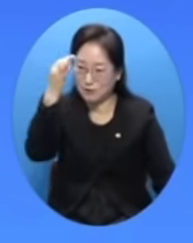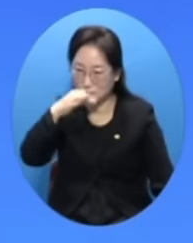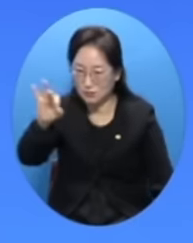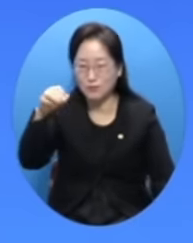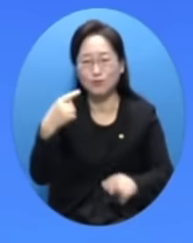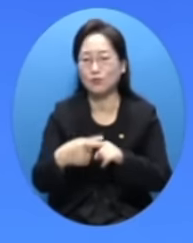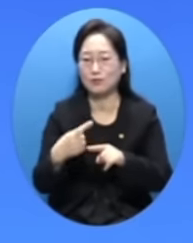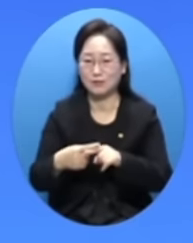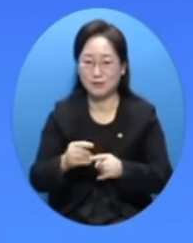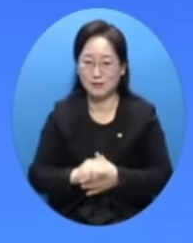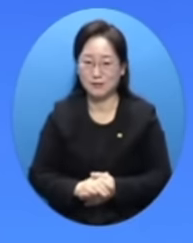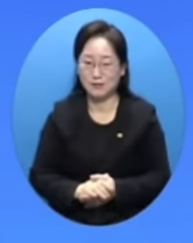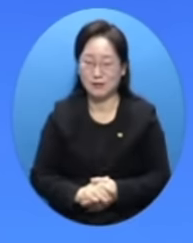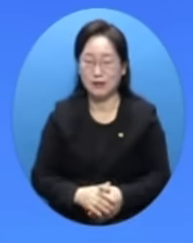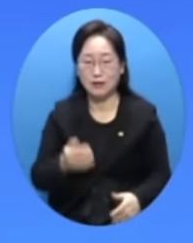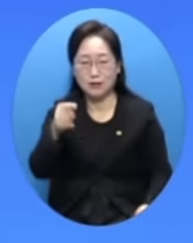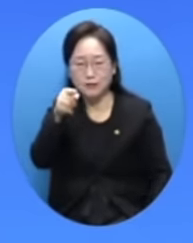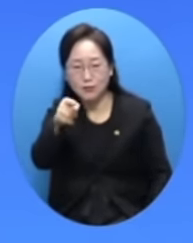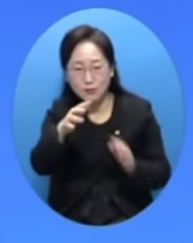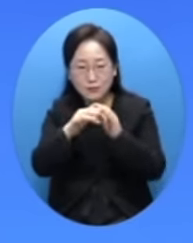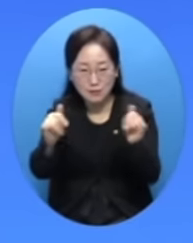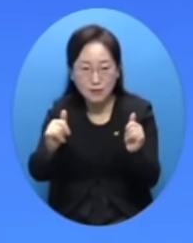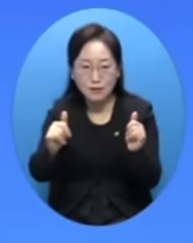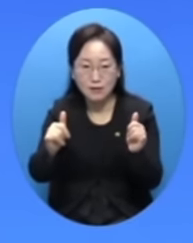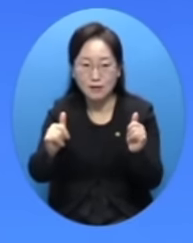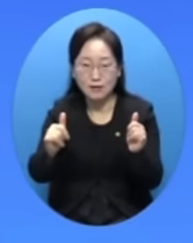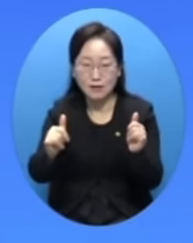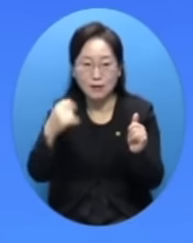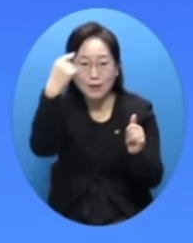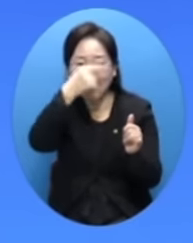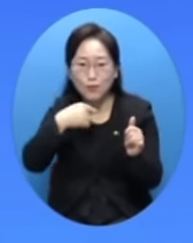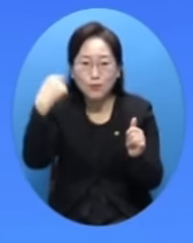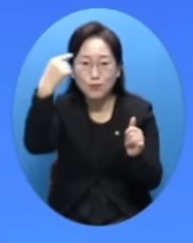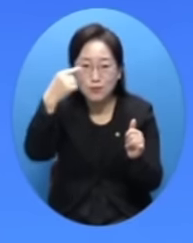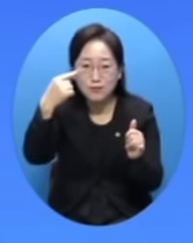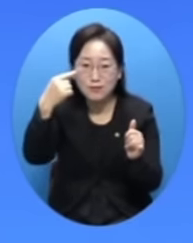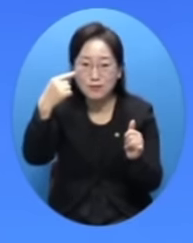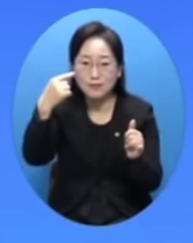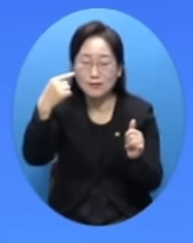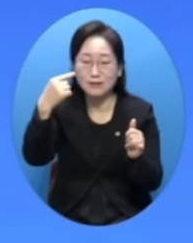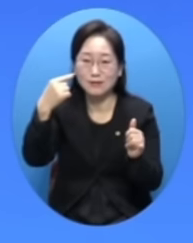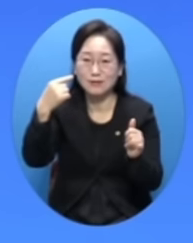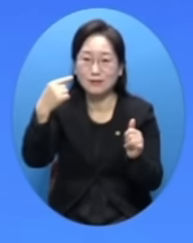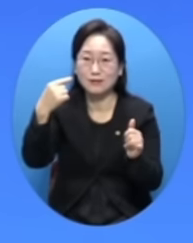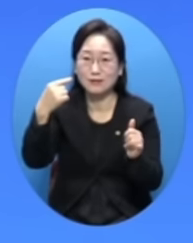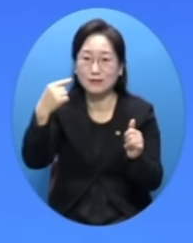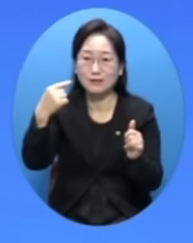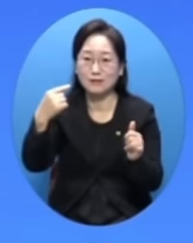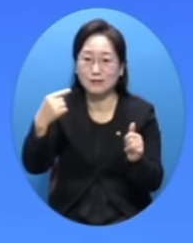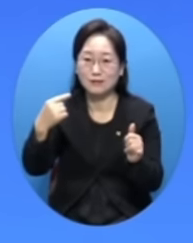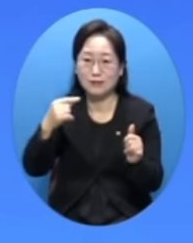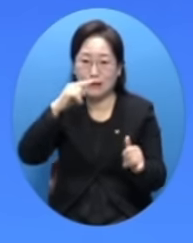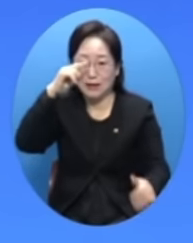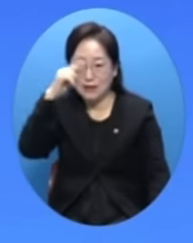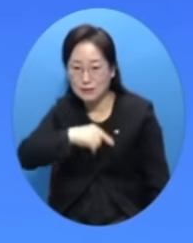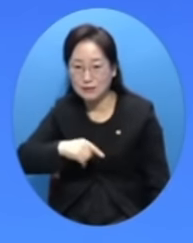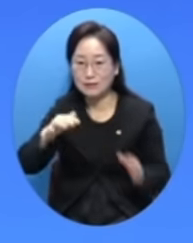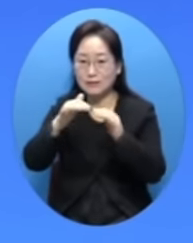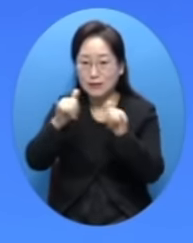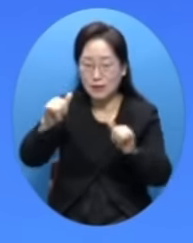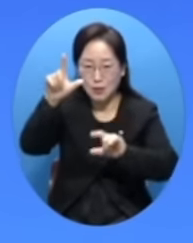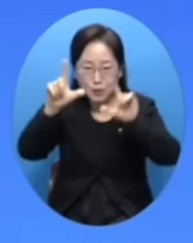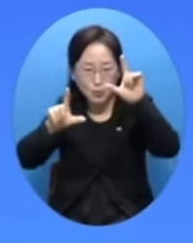되는데 저 사람은 얼굴에 그냥 악한 사람이라는